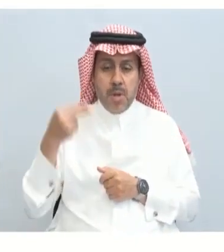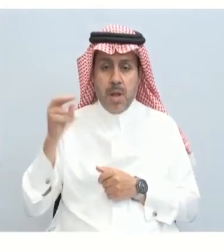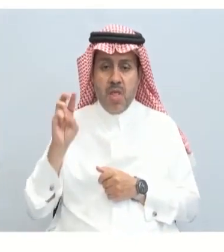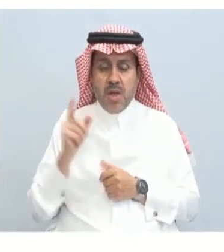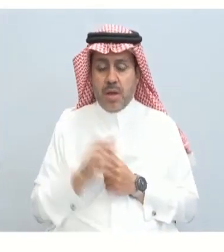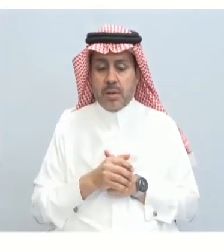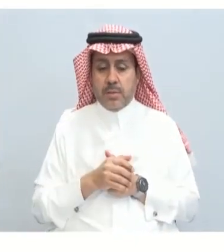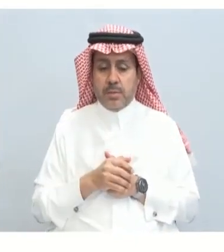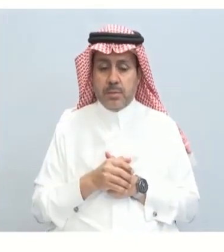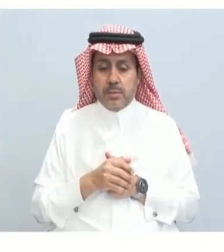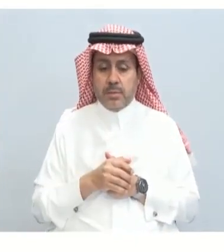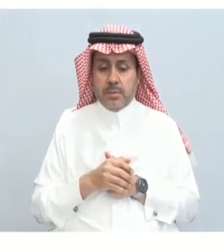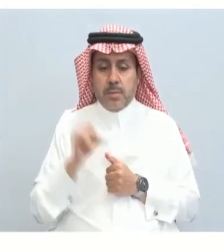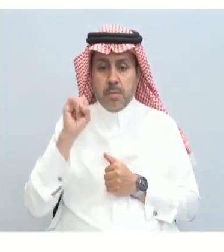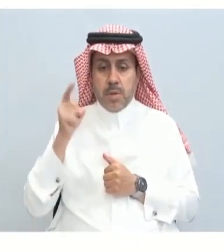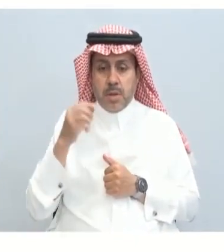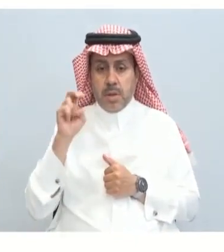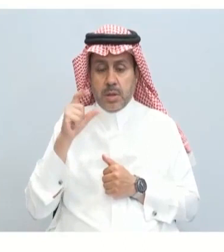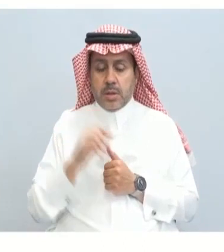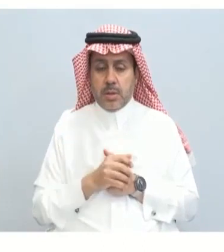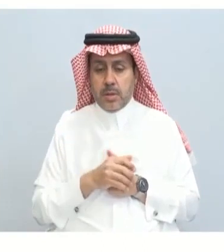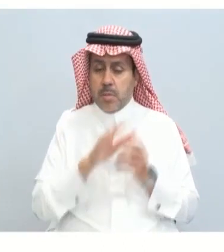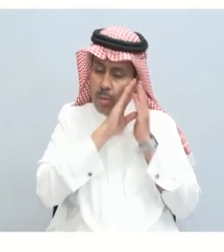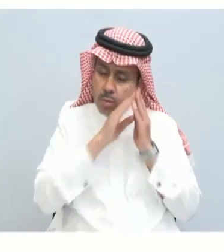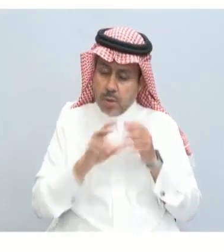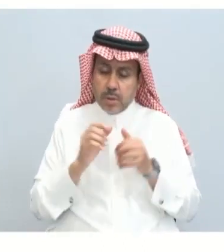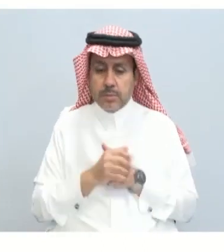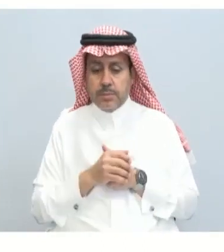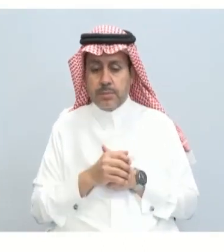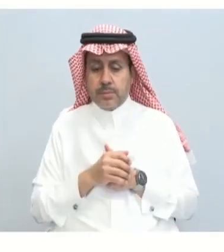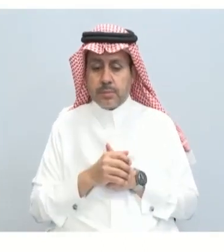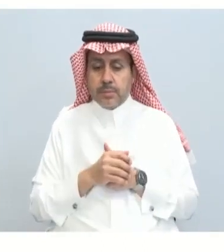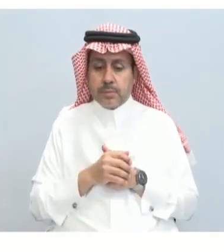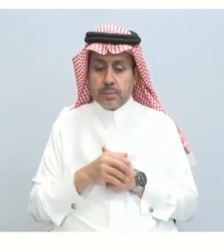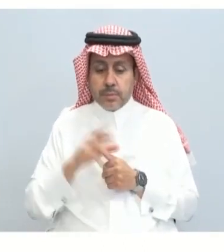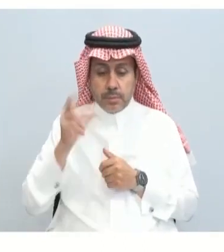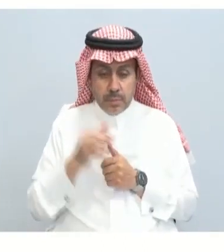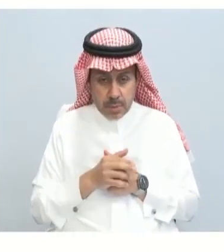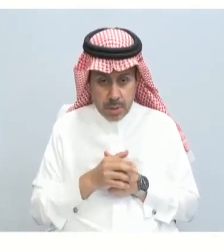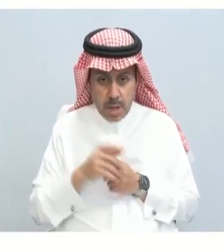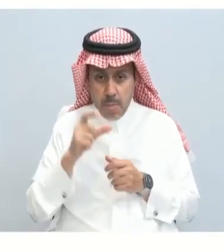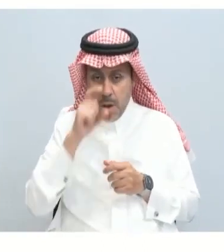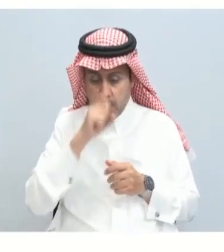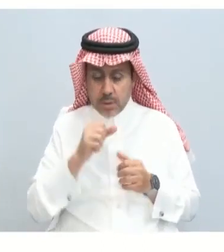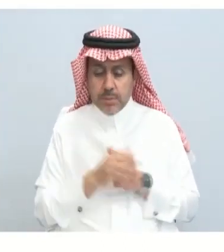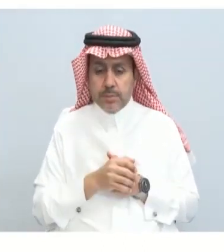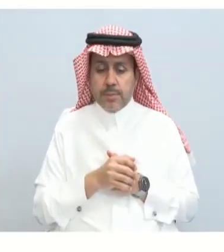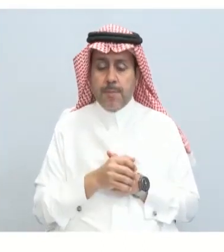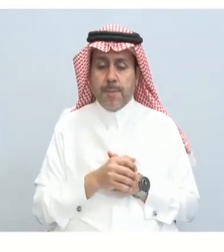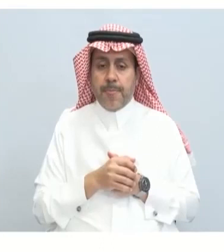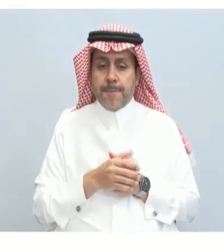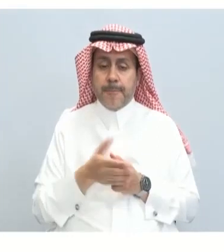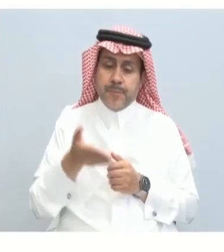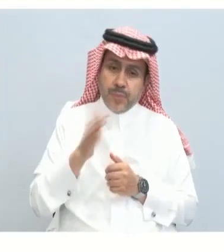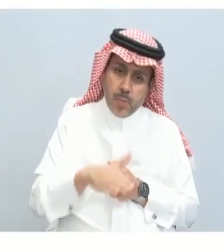مرقدنا هنا تقول شبه الموت بالرقاد وحذف المشبه به ورمز عليه بشيء من لوازمه وهو الرقاد في النوم